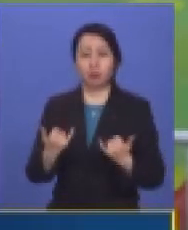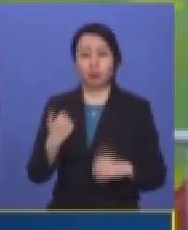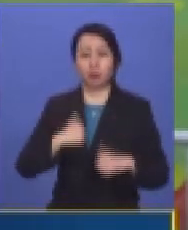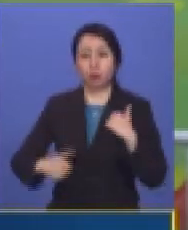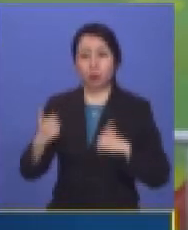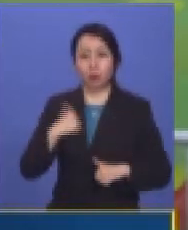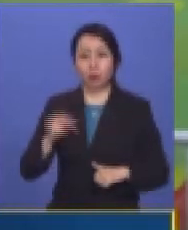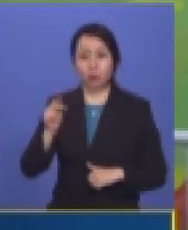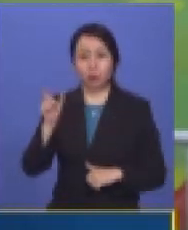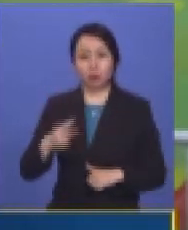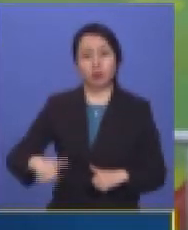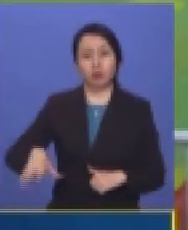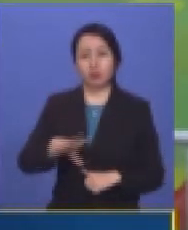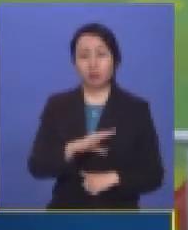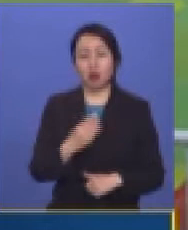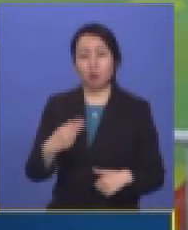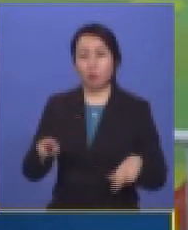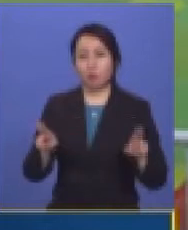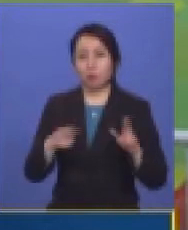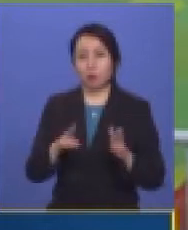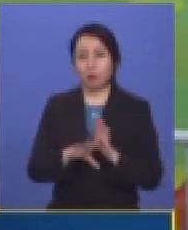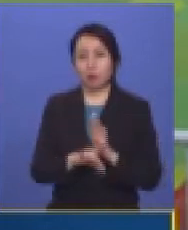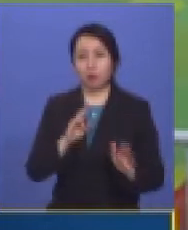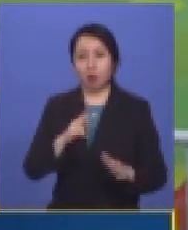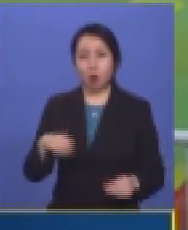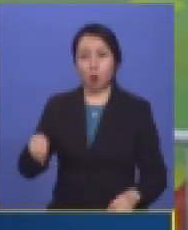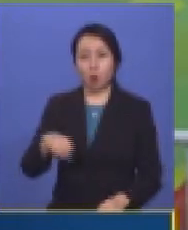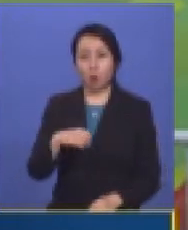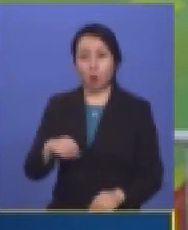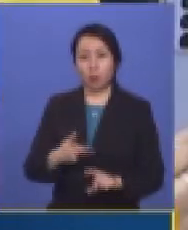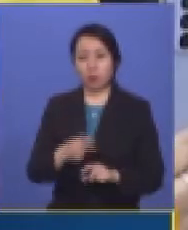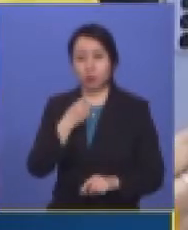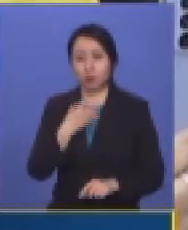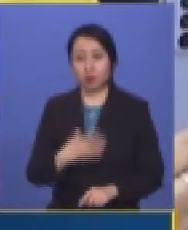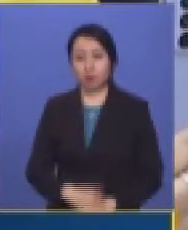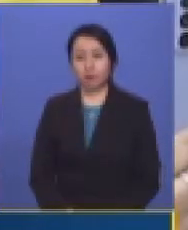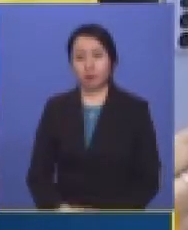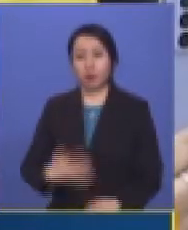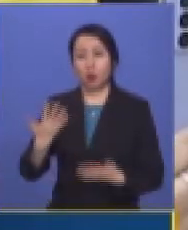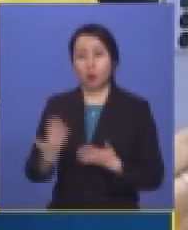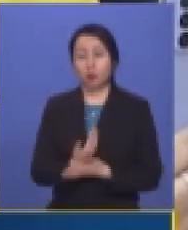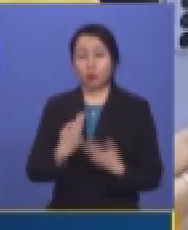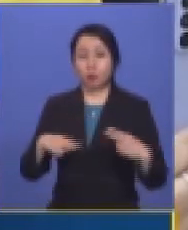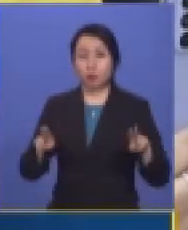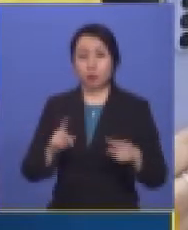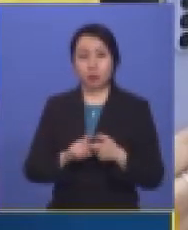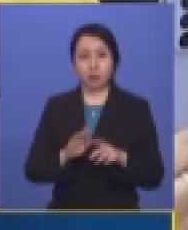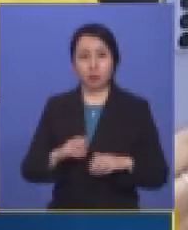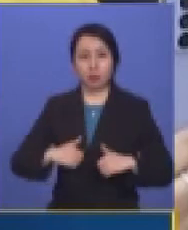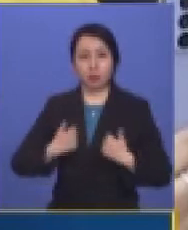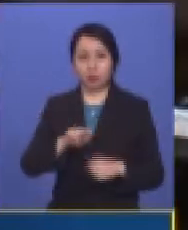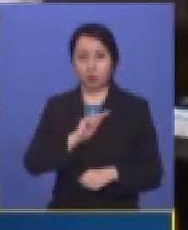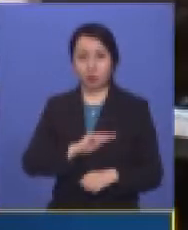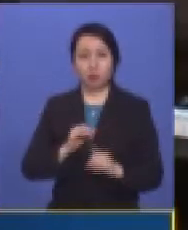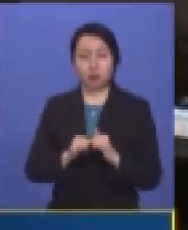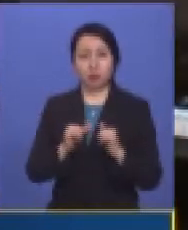педагогам и ученикам. Из всех музыкальных инструментов я выбрала КОБЫЗ. Он мне по душе. Успех музыканта зависит не только от старания и труда.